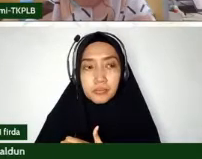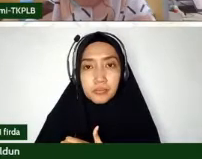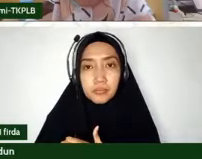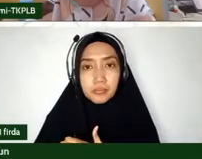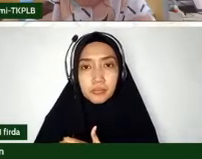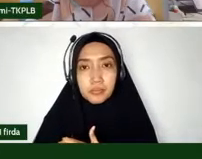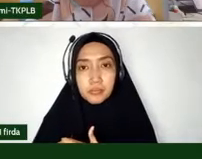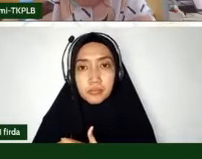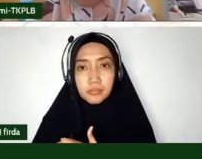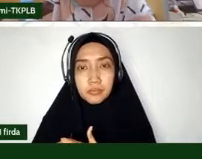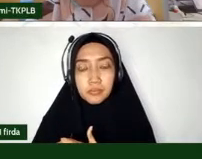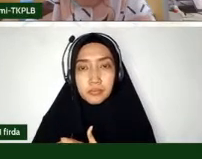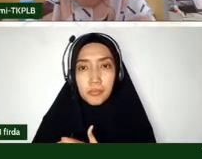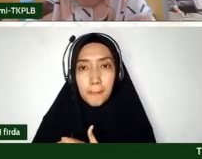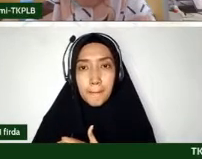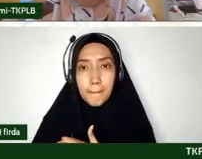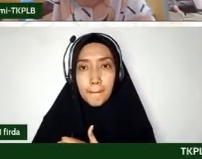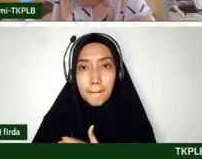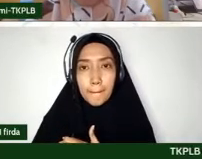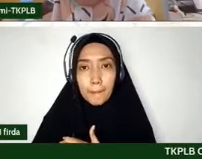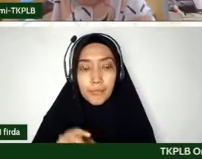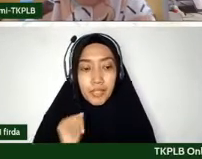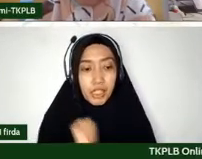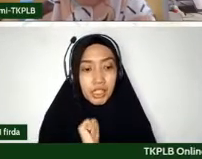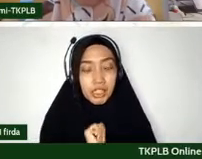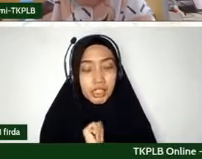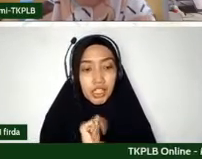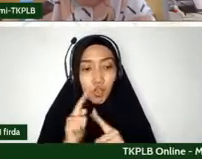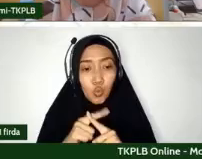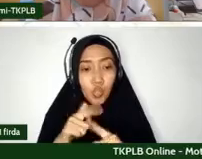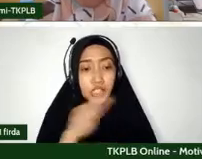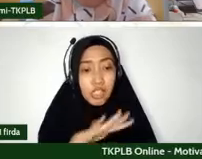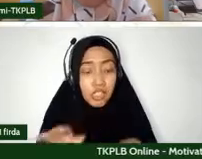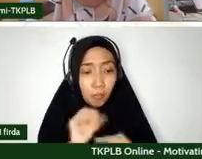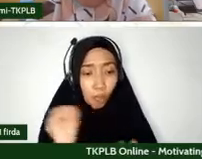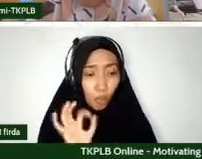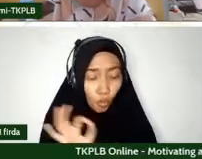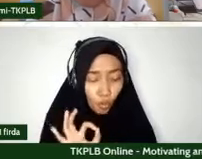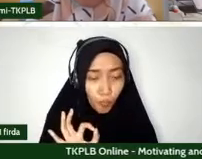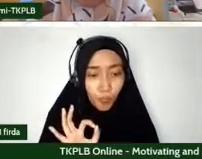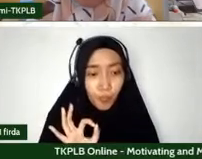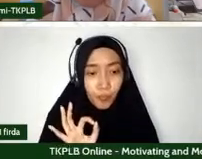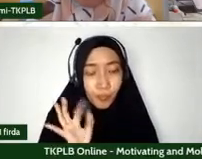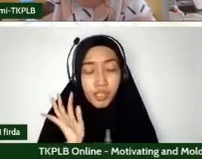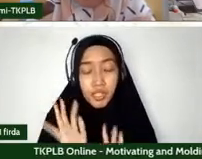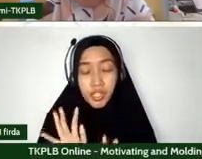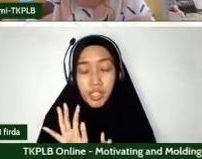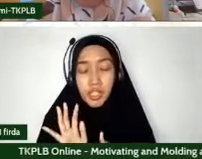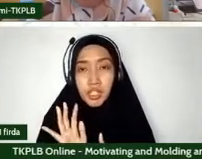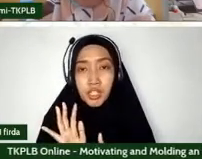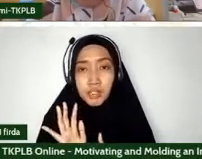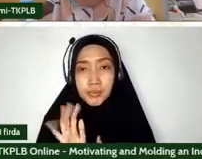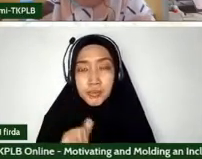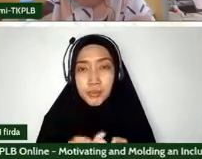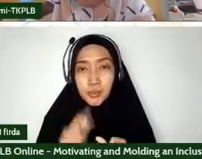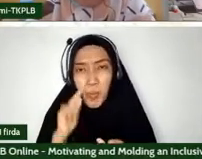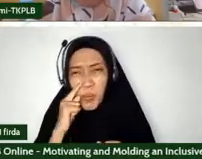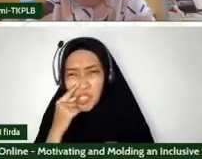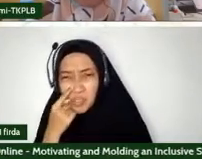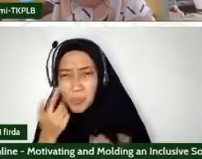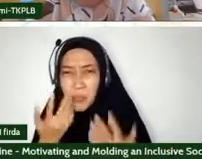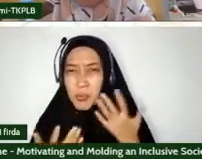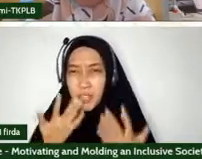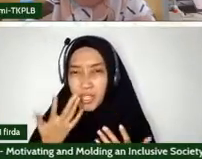Apakah anak ini pekerjaannya sudah selesai atau belum, itu kan. Terus dia jadinya bosan sehingga